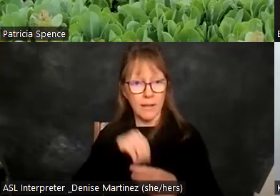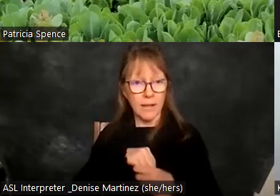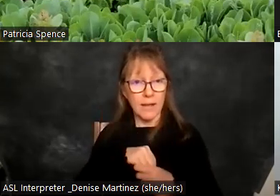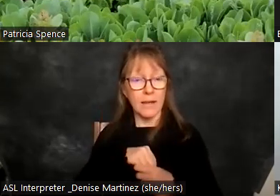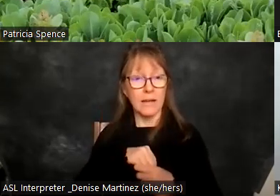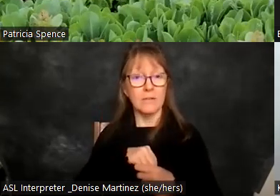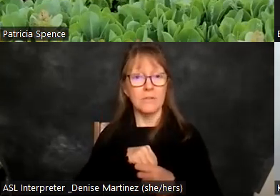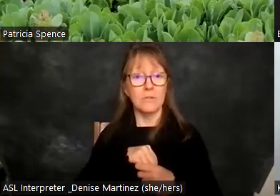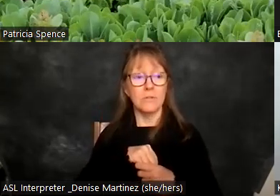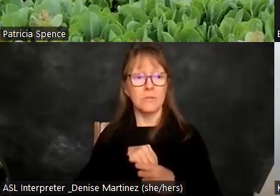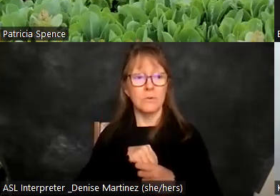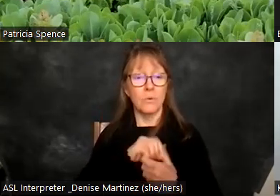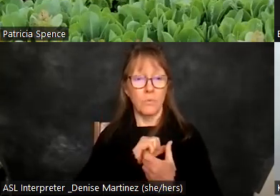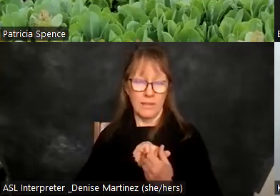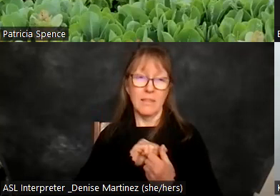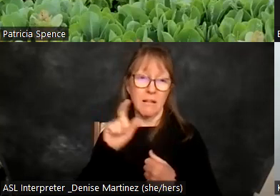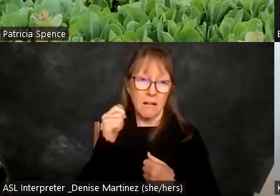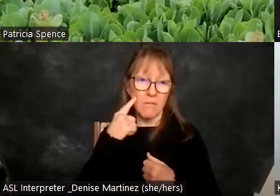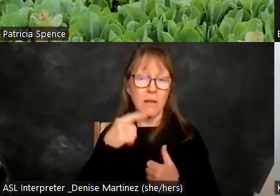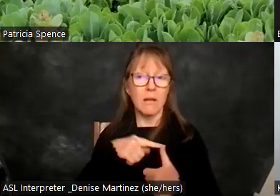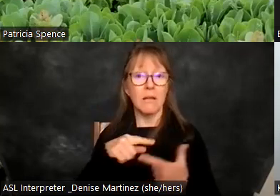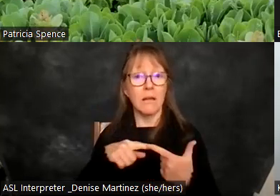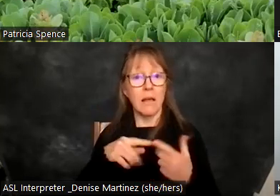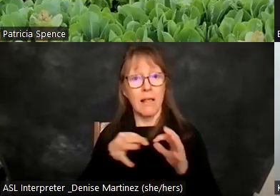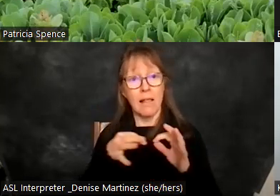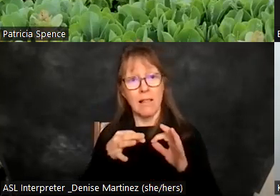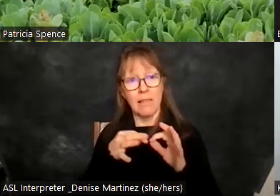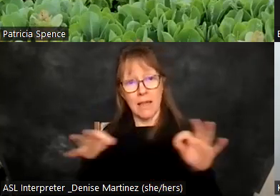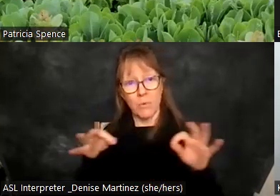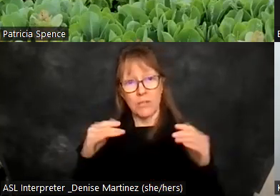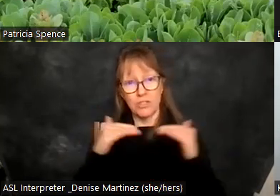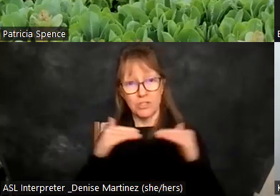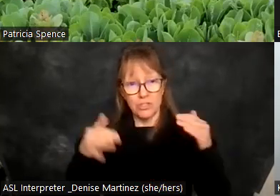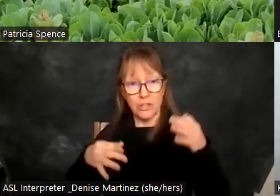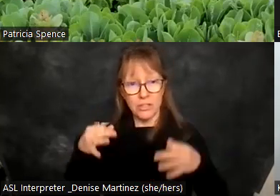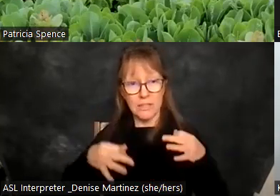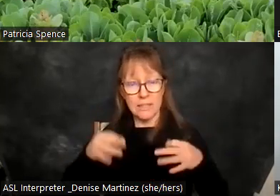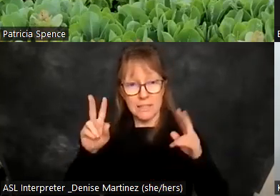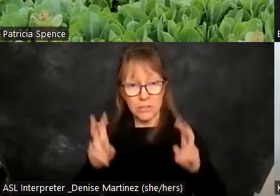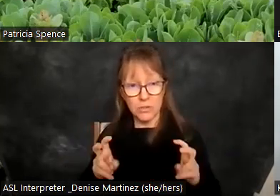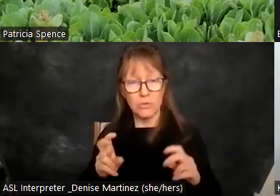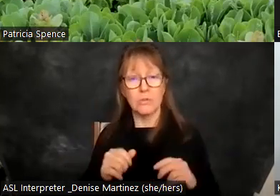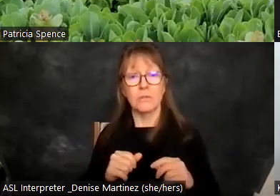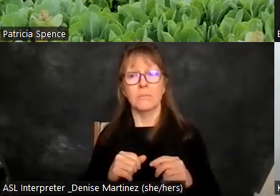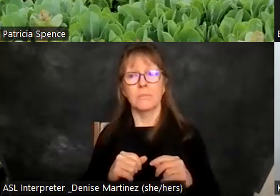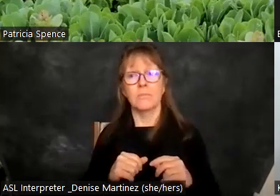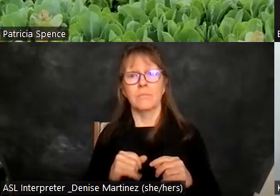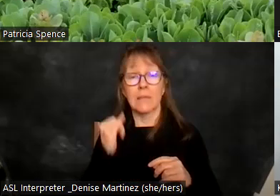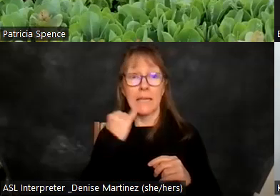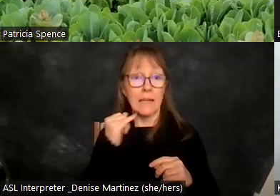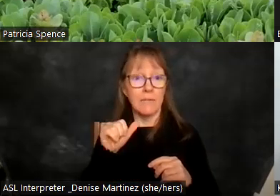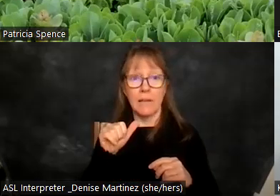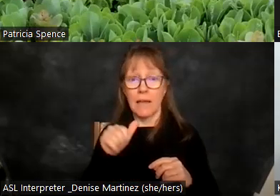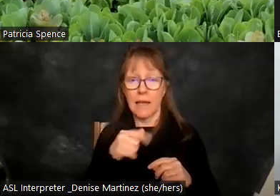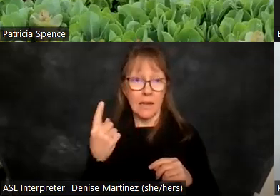connaissent government, gens also doué language engagé avec le gouvernement avec problème langage If communication any folks on the qui council